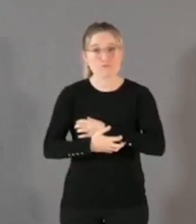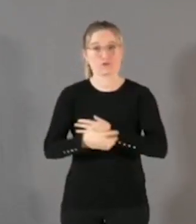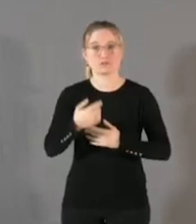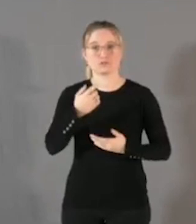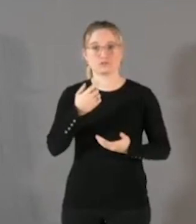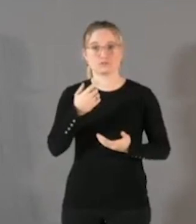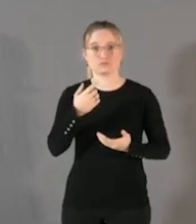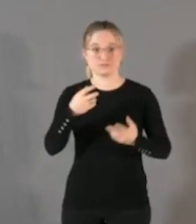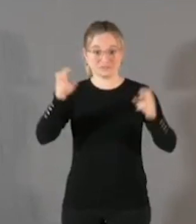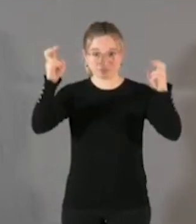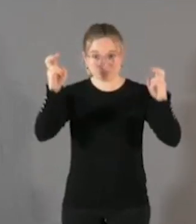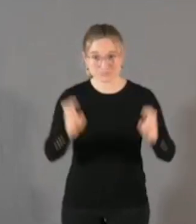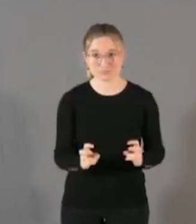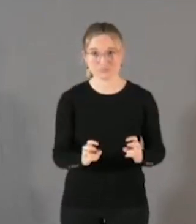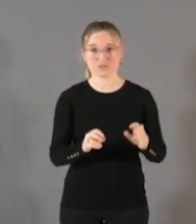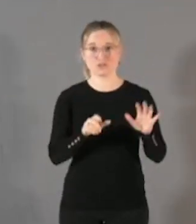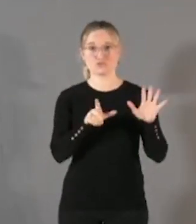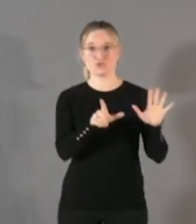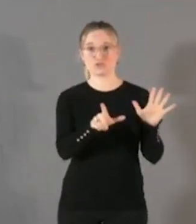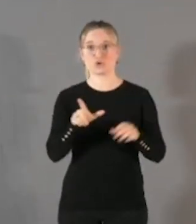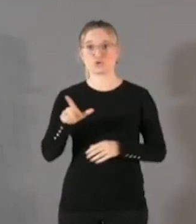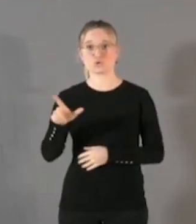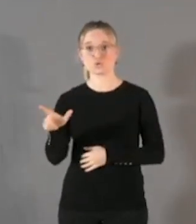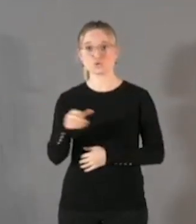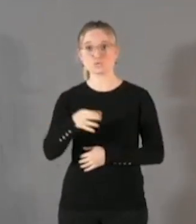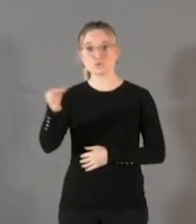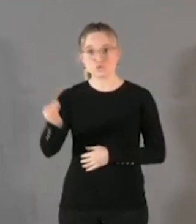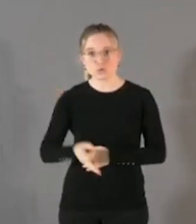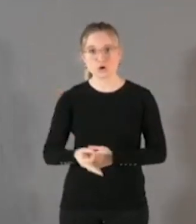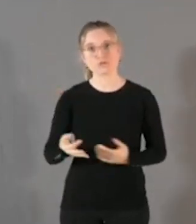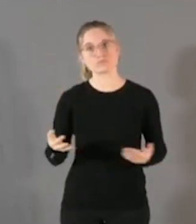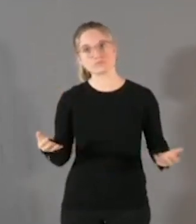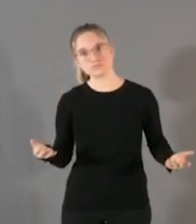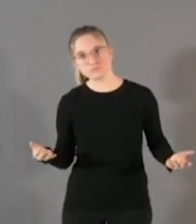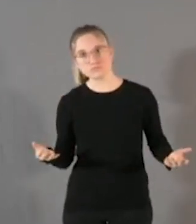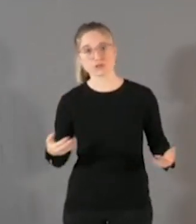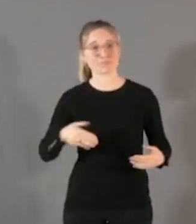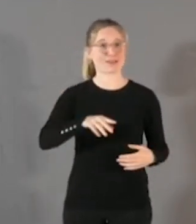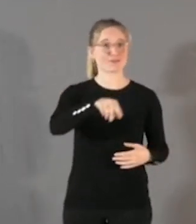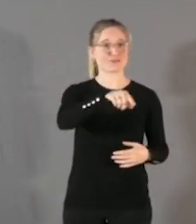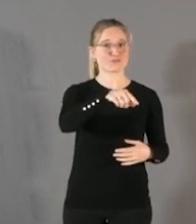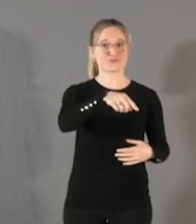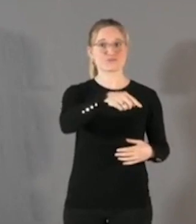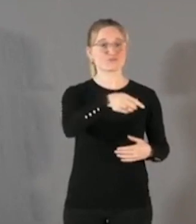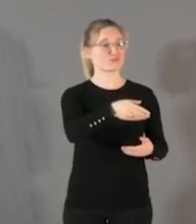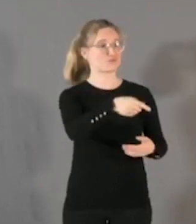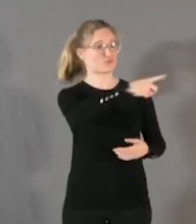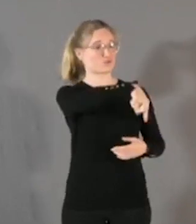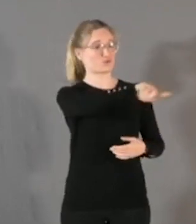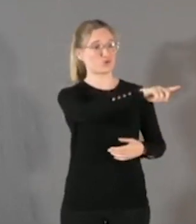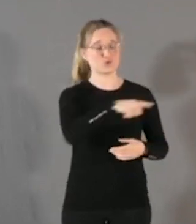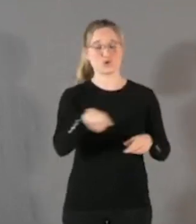72%. Vous mettez sous perfusion vos amis artistes de rue pour organiser des festivals sandales et